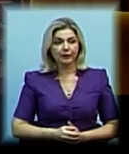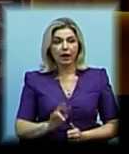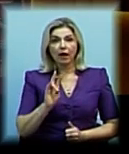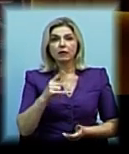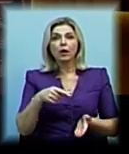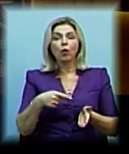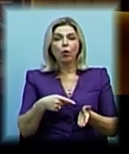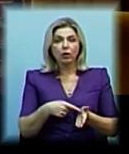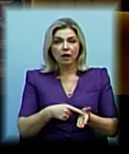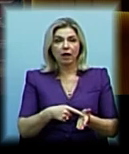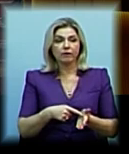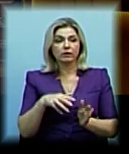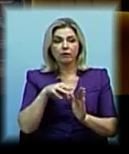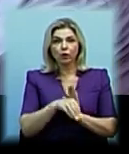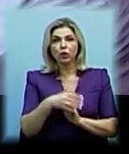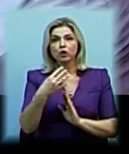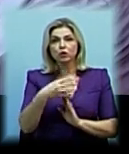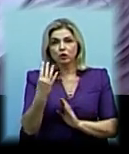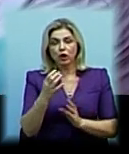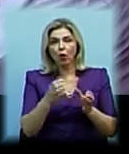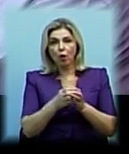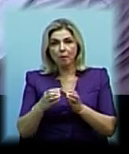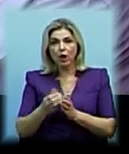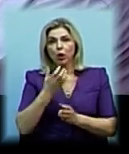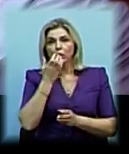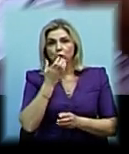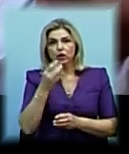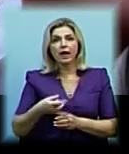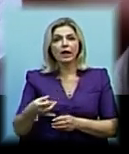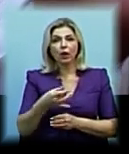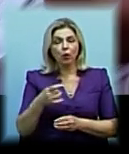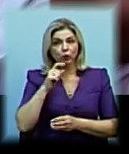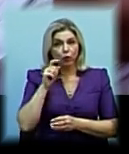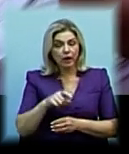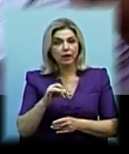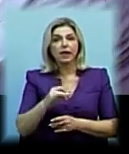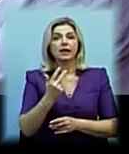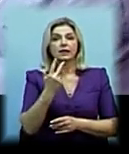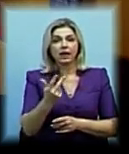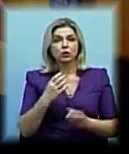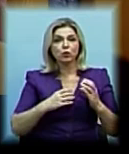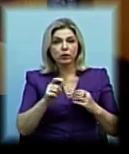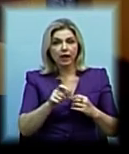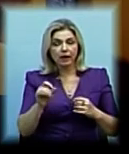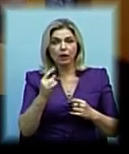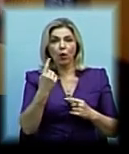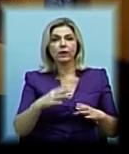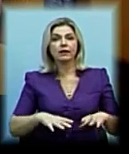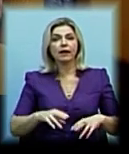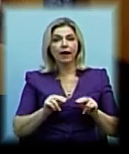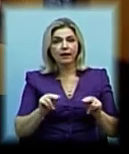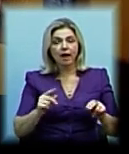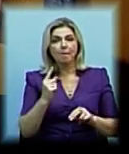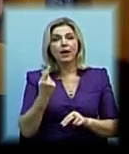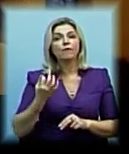Миколаєва з'їхалося 44 команди з південного регіону України. В кожній команді 3 студенти та один тренер. Це студенти від першого